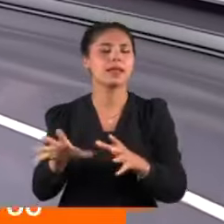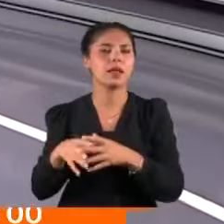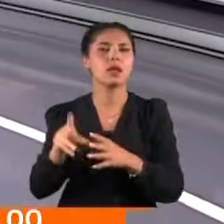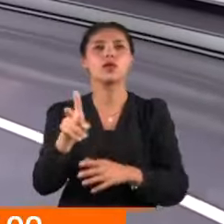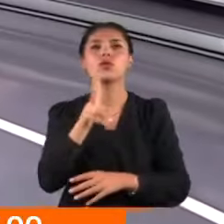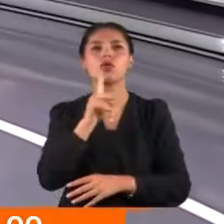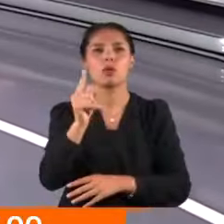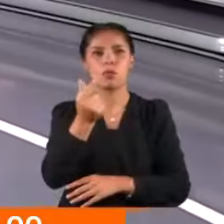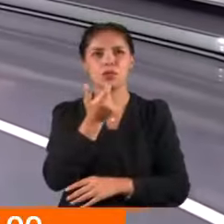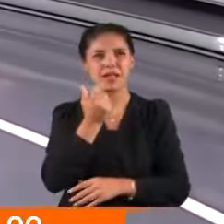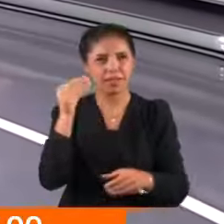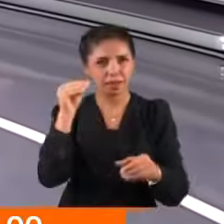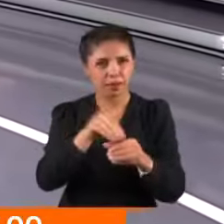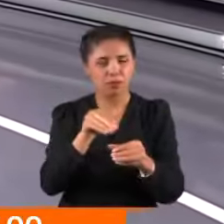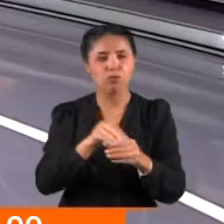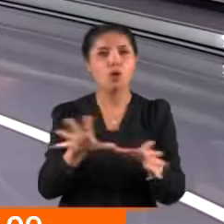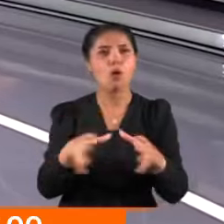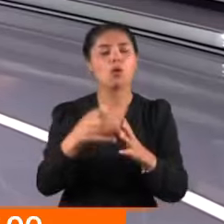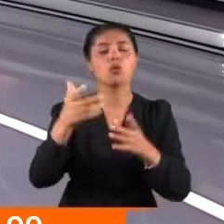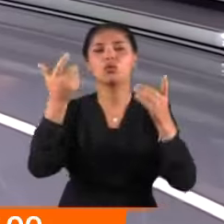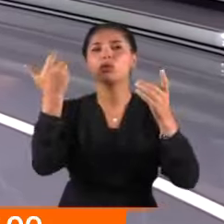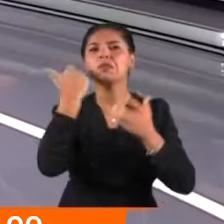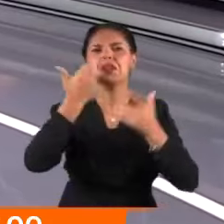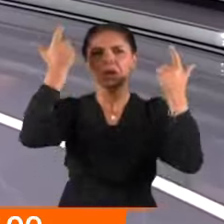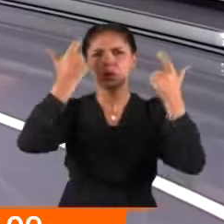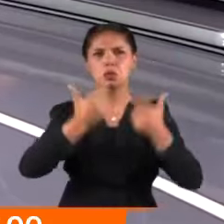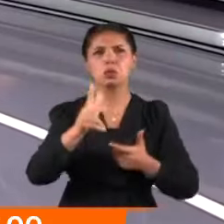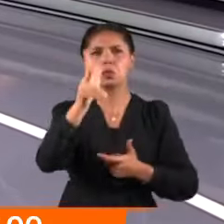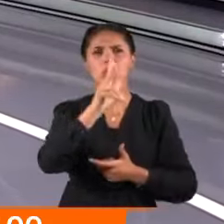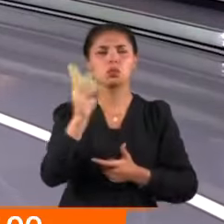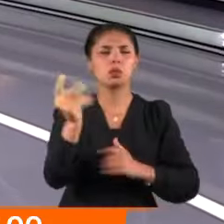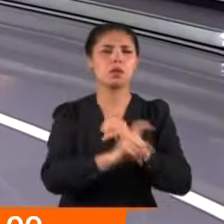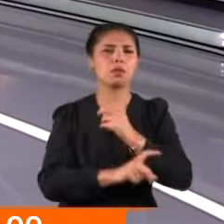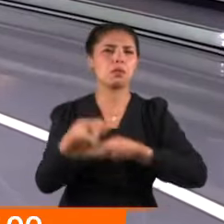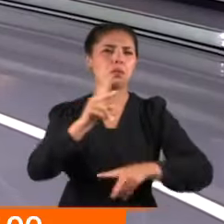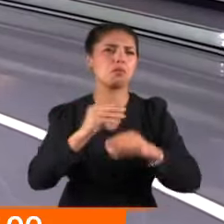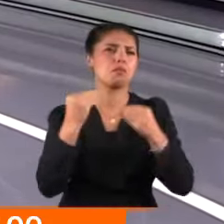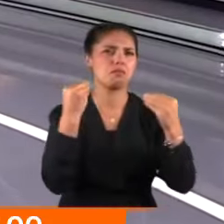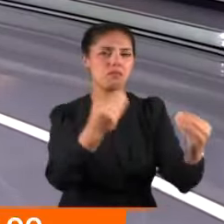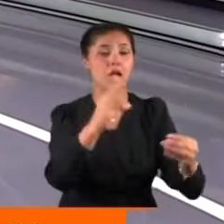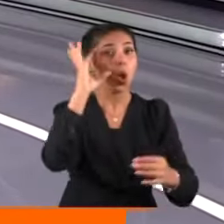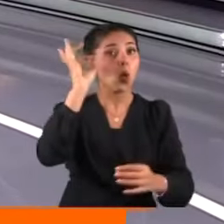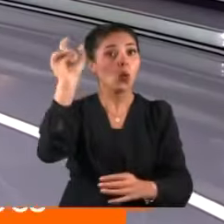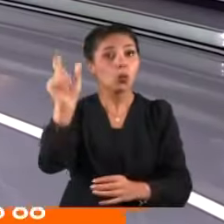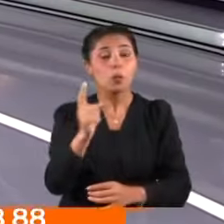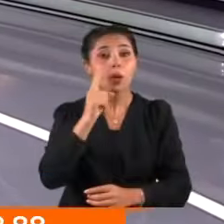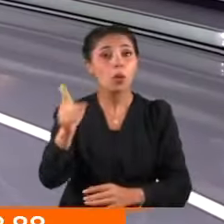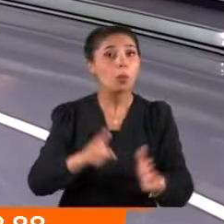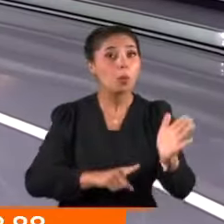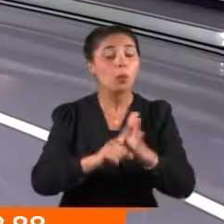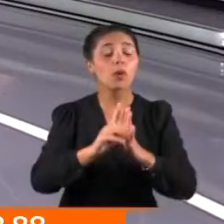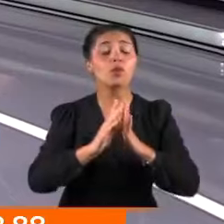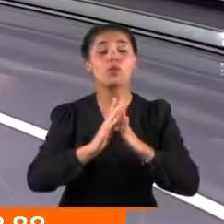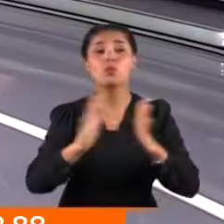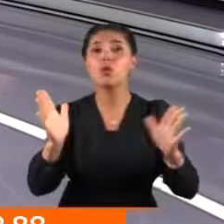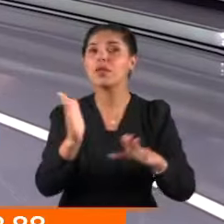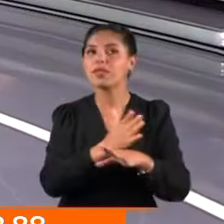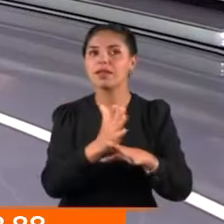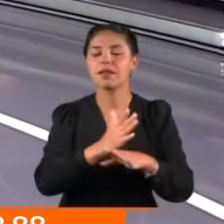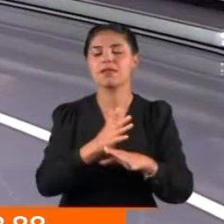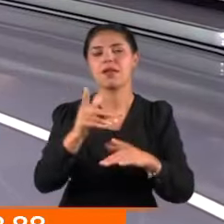yılda aralarında örgütün sözde sorumlularının da olduğu 300'e yakın teröristi öldürdü. Uzmanlara göre bu başarının en büyük sırrı